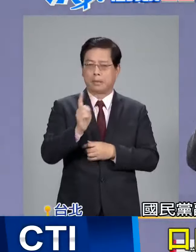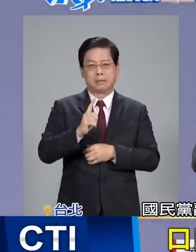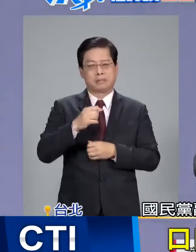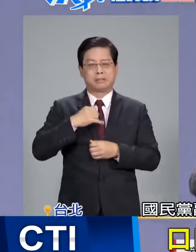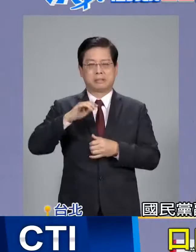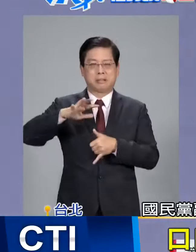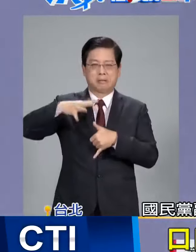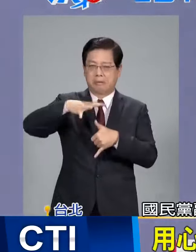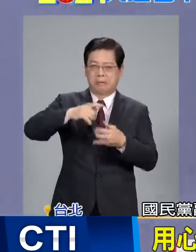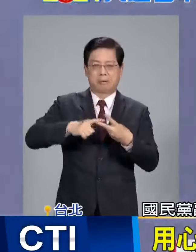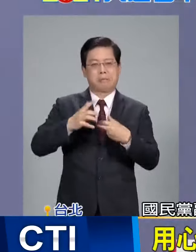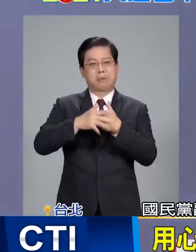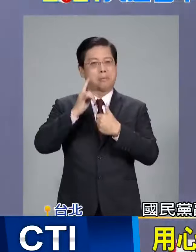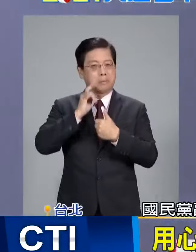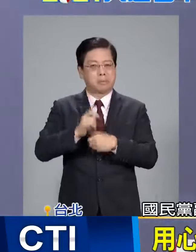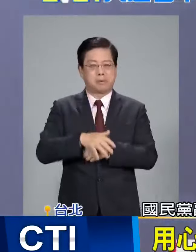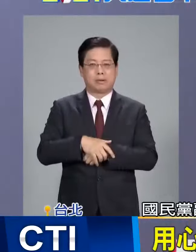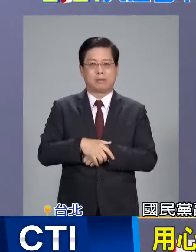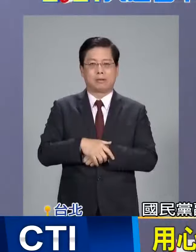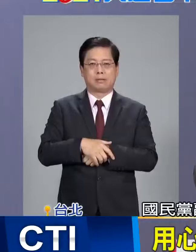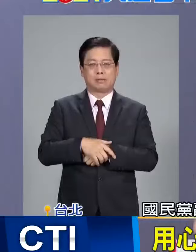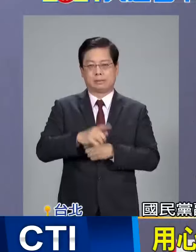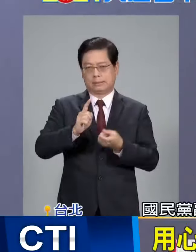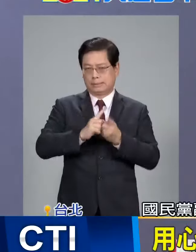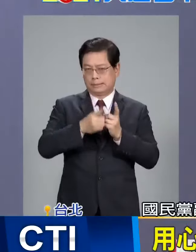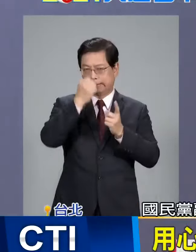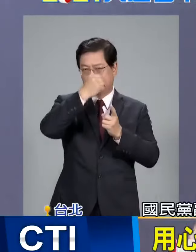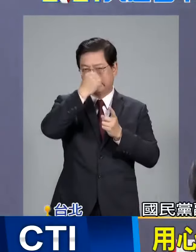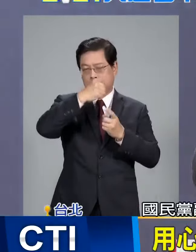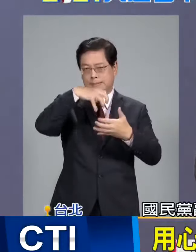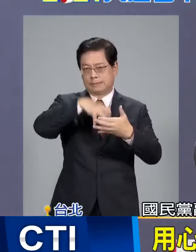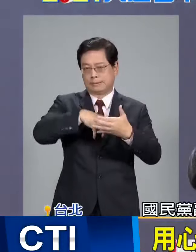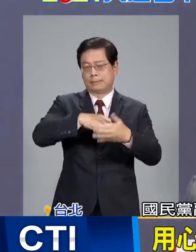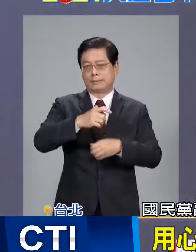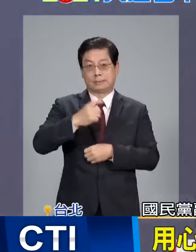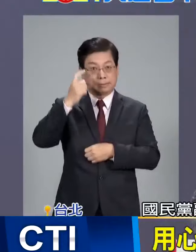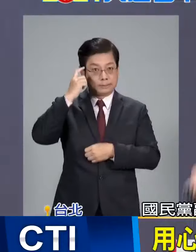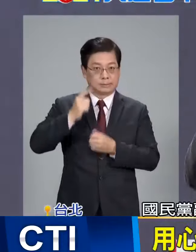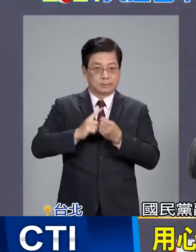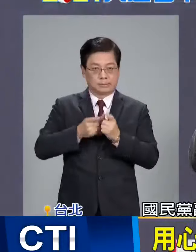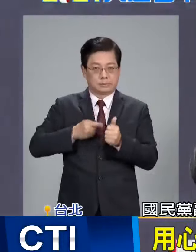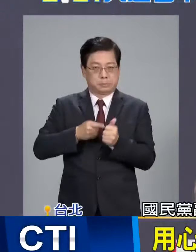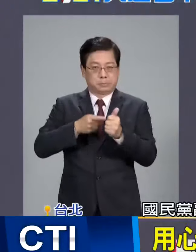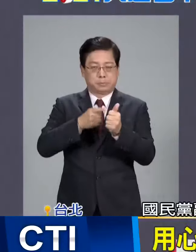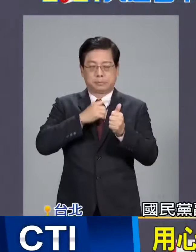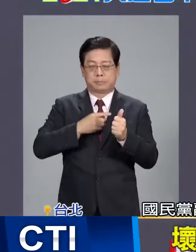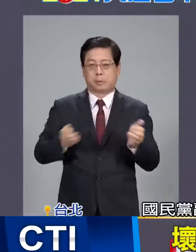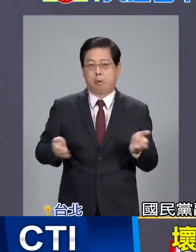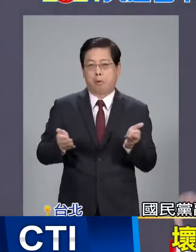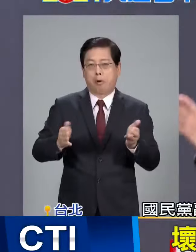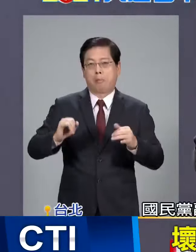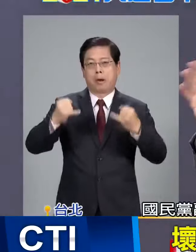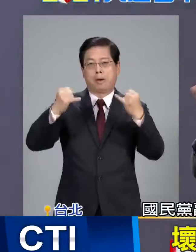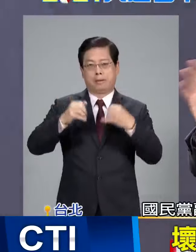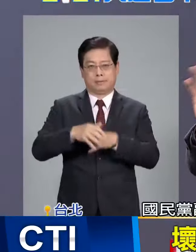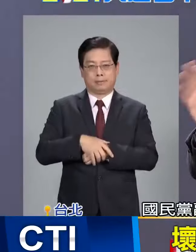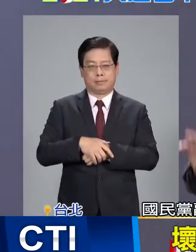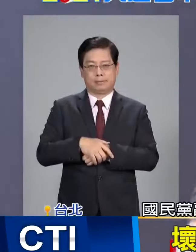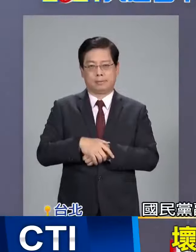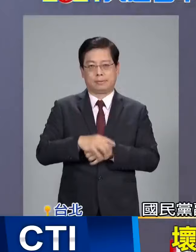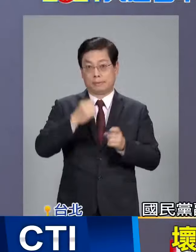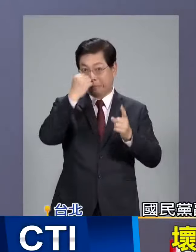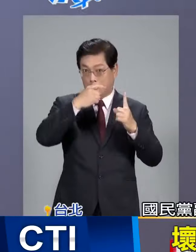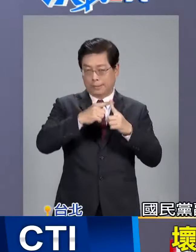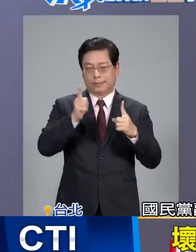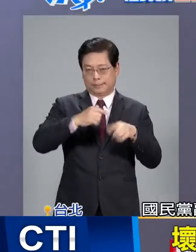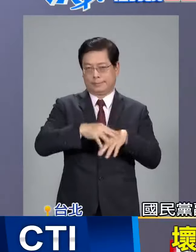儡啦、保姆啦，用心很恶毒，他想要分化，想要挑拨，拍狼在这就